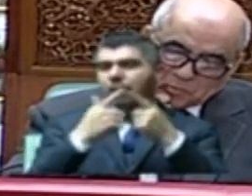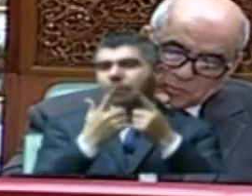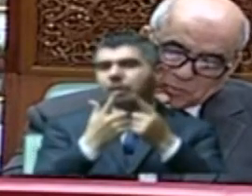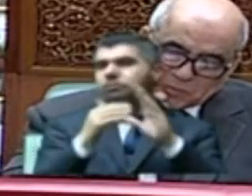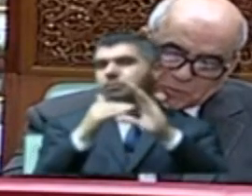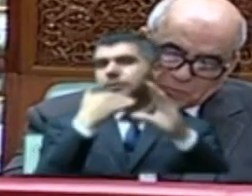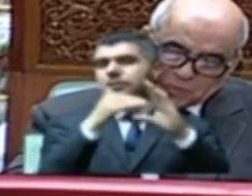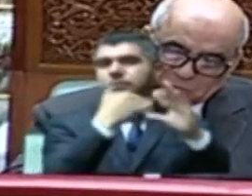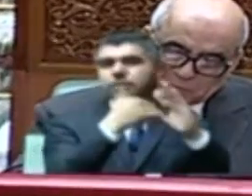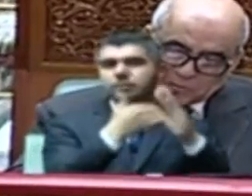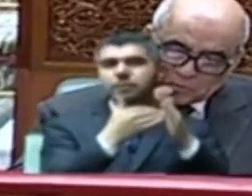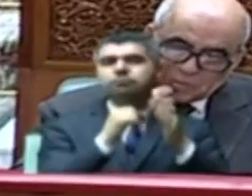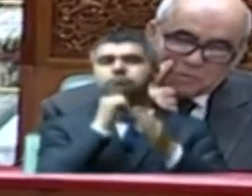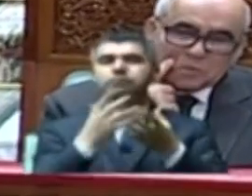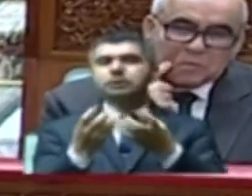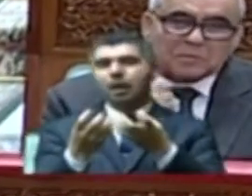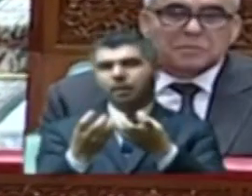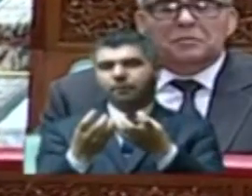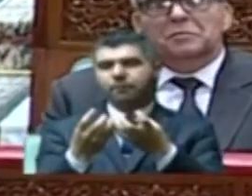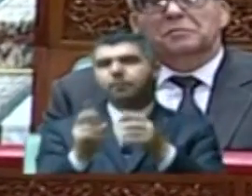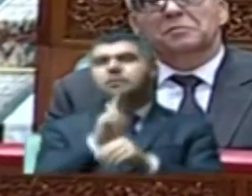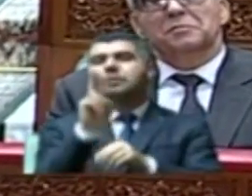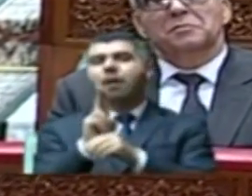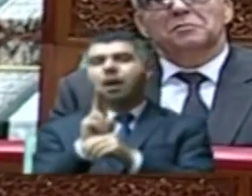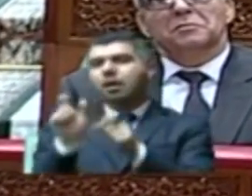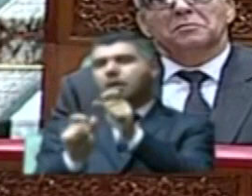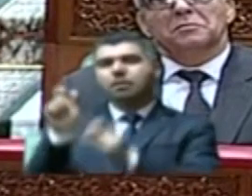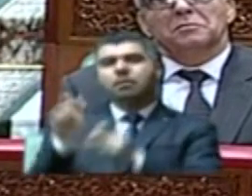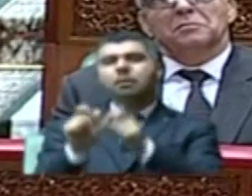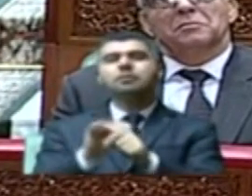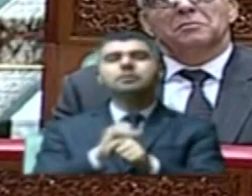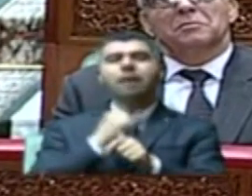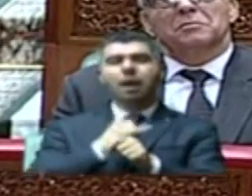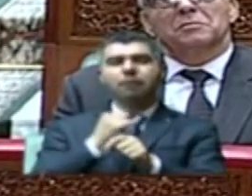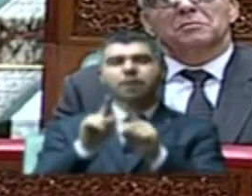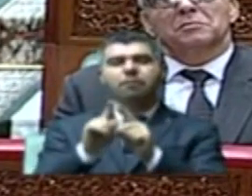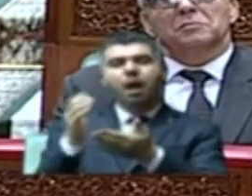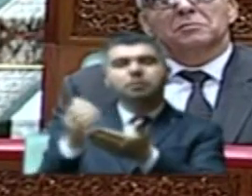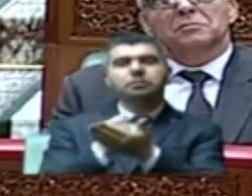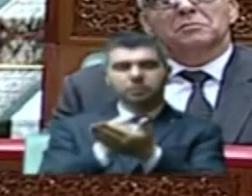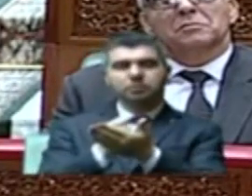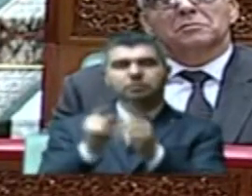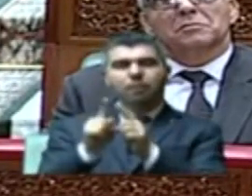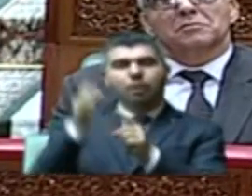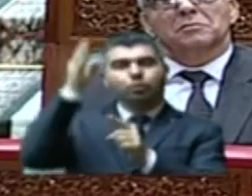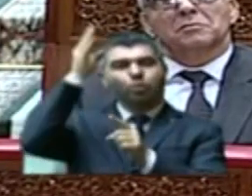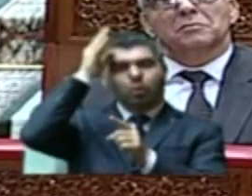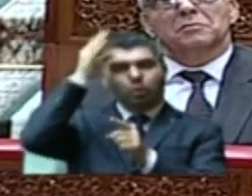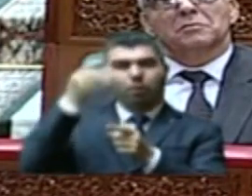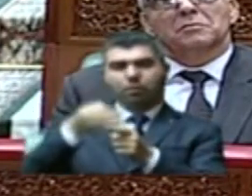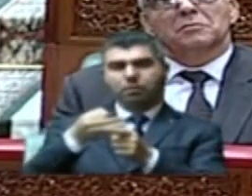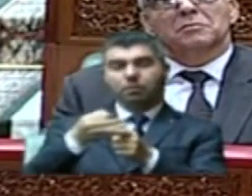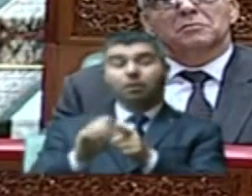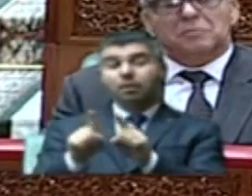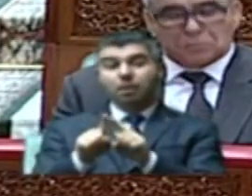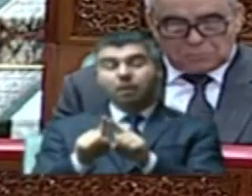ديال الشكايات والتساؤلات من طرف شباب مغربي حاصل على الدكتوراه، وهما بالنسبة لهم ما كيتفهموش هذا الأمر